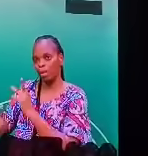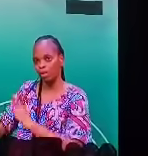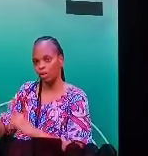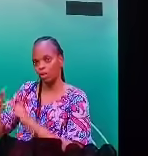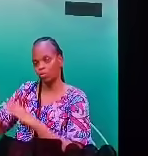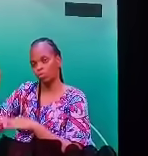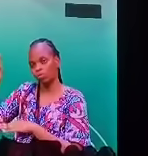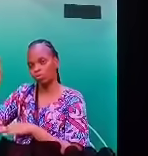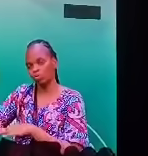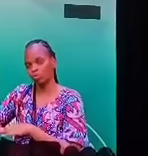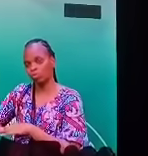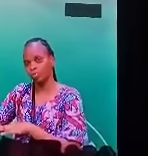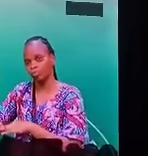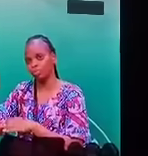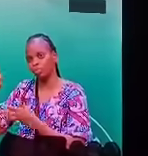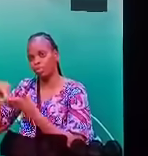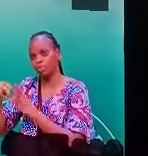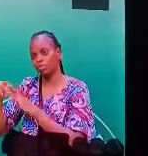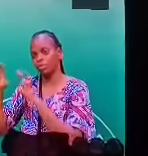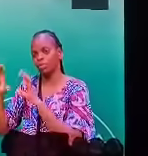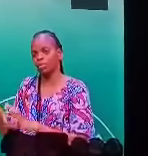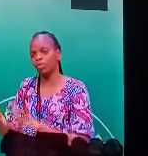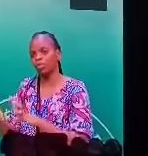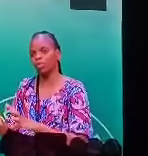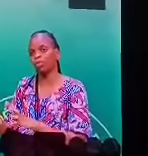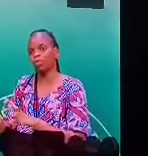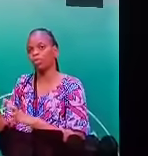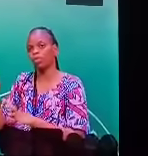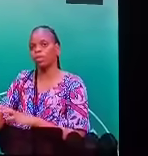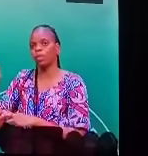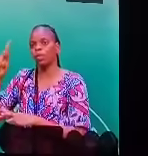Il y a en République démocratique du Congo des Rwandais